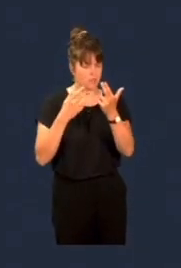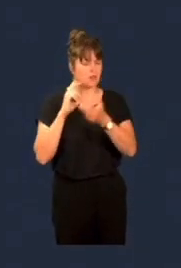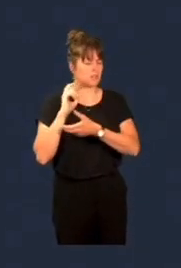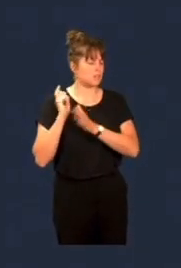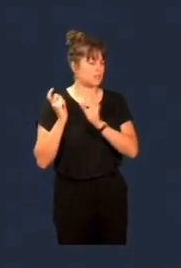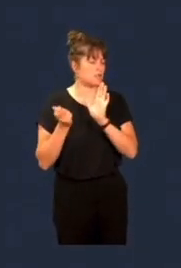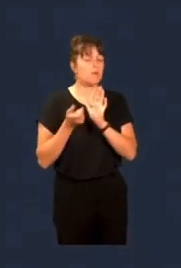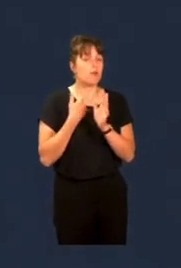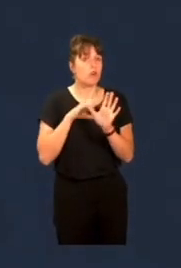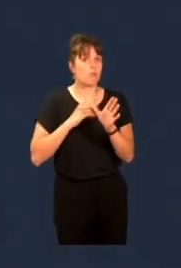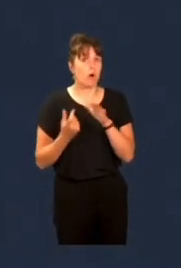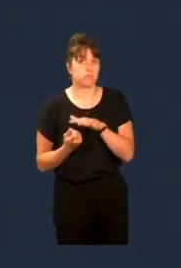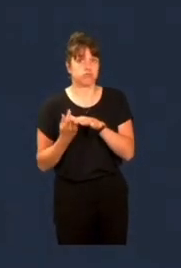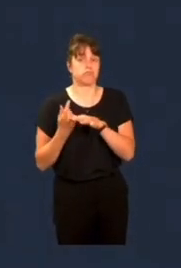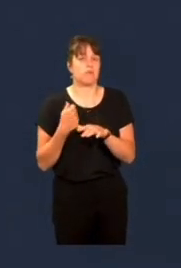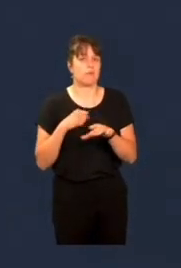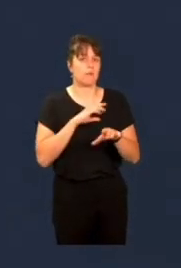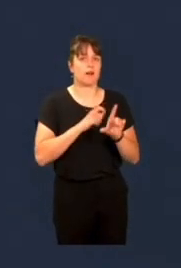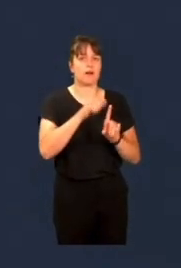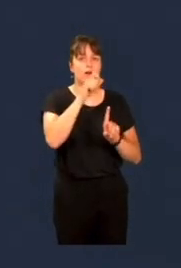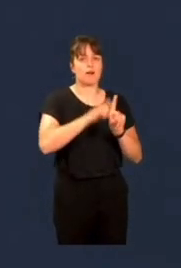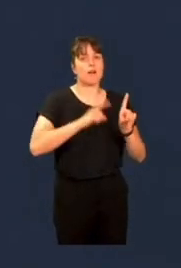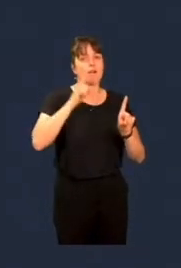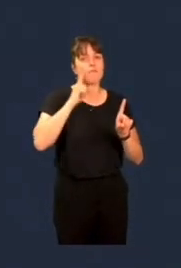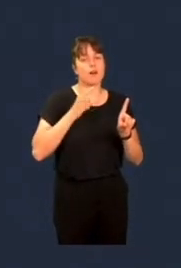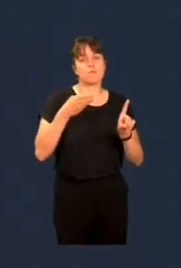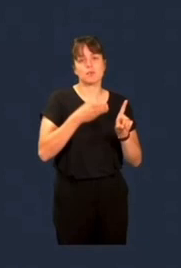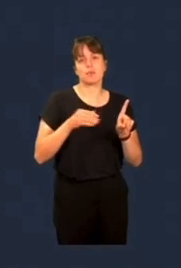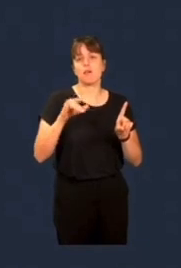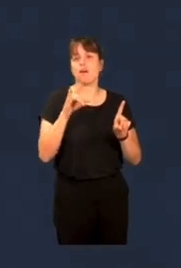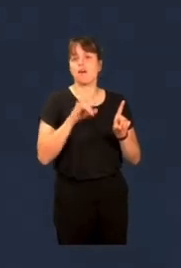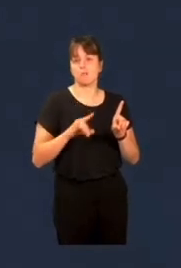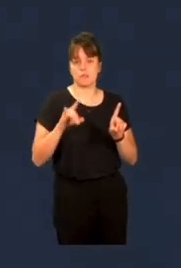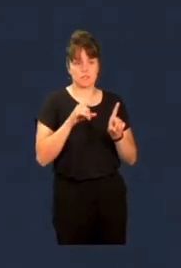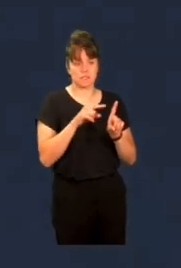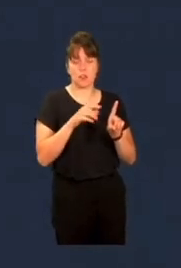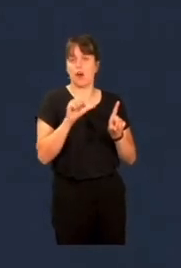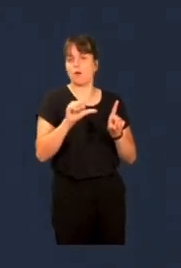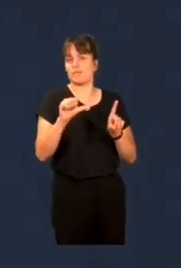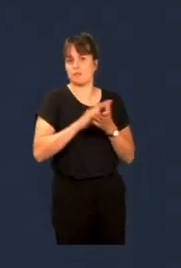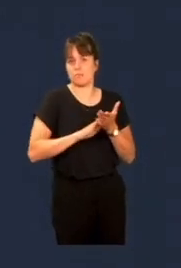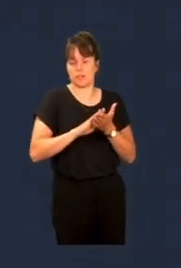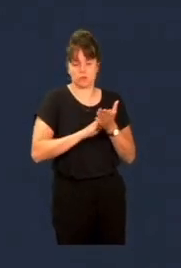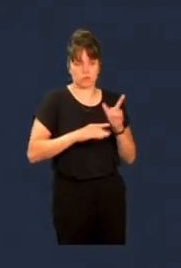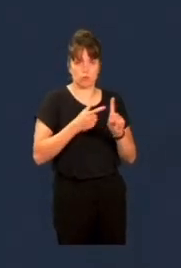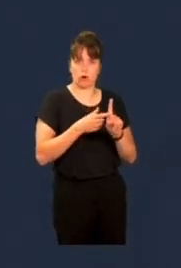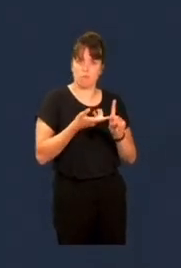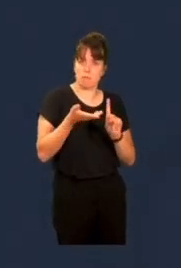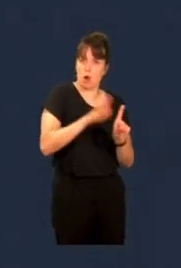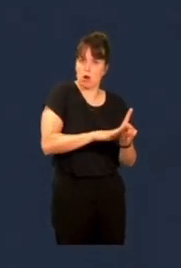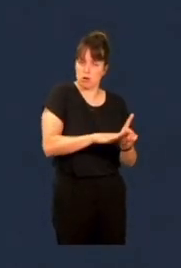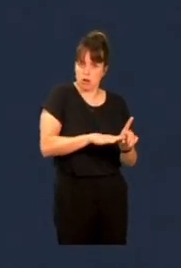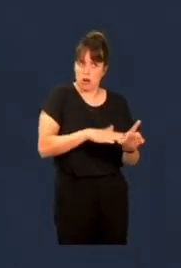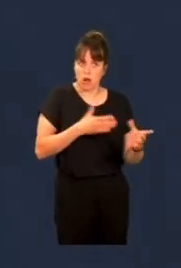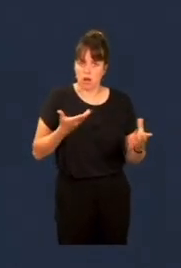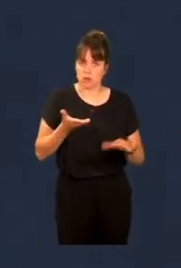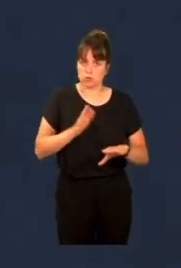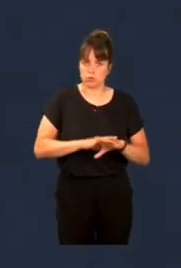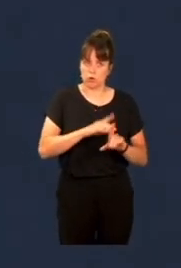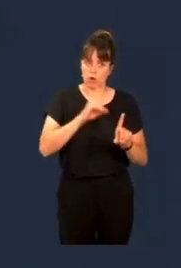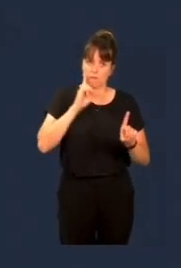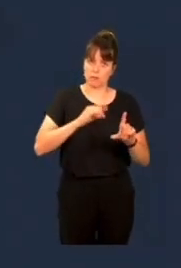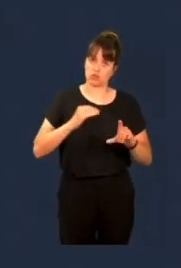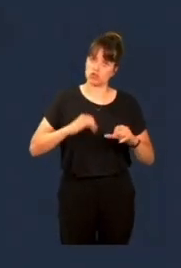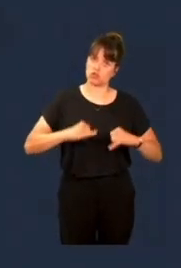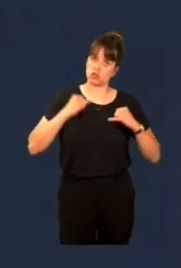par l'arrestation et le décès de la jeune Mahsa Amini. Tout d'abord, pour l'information de tous, le nom de baptême de cette jeune étudiante de